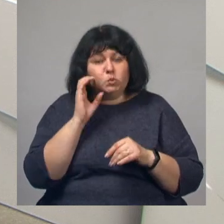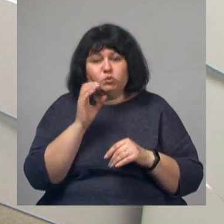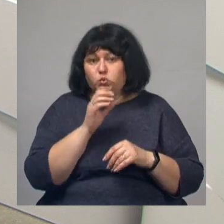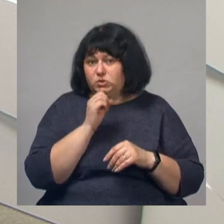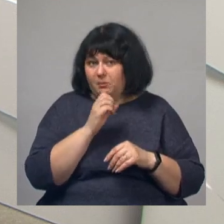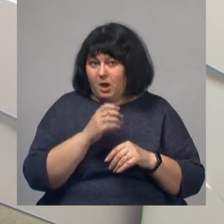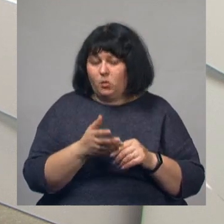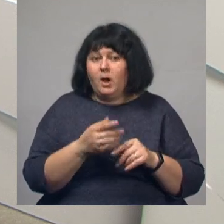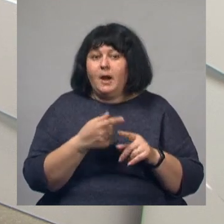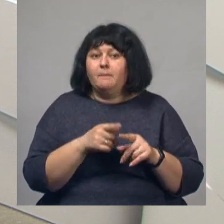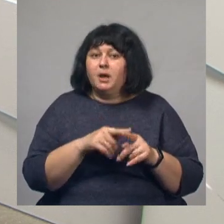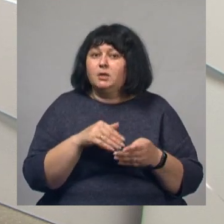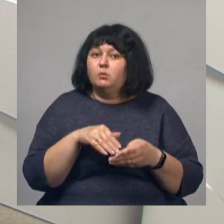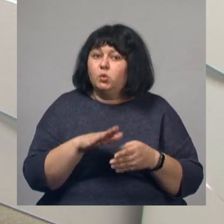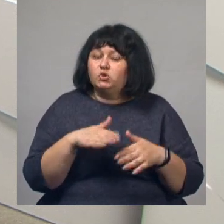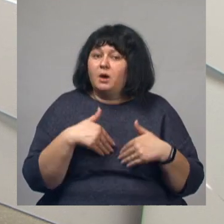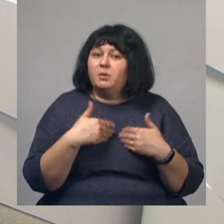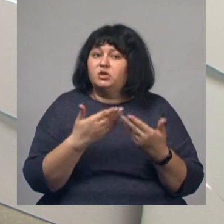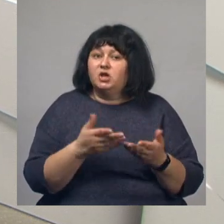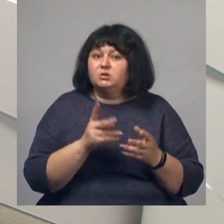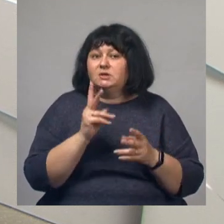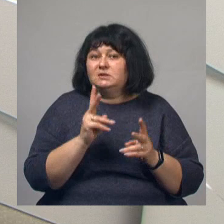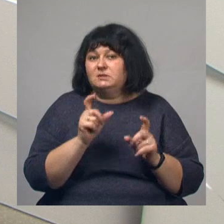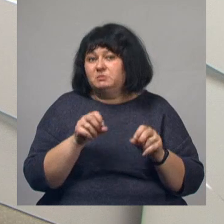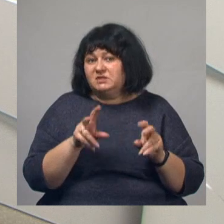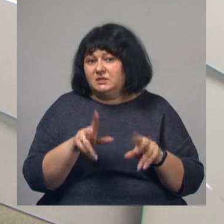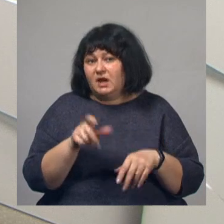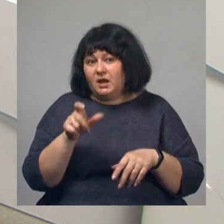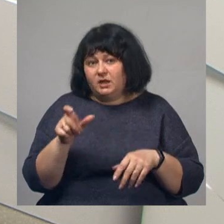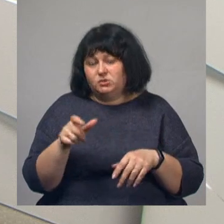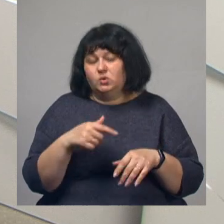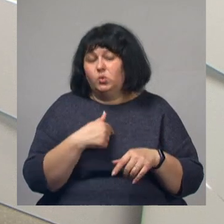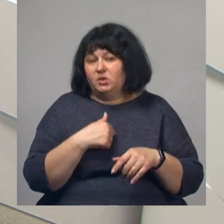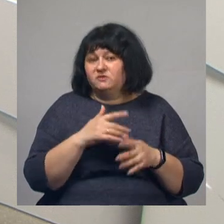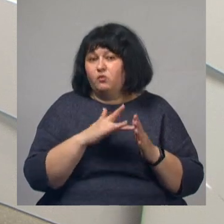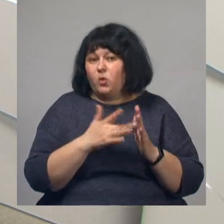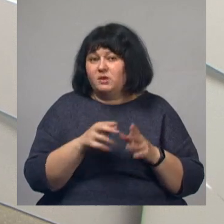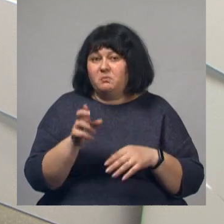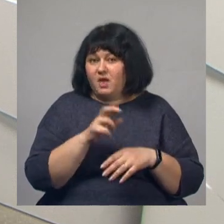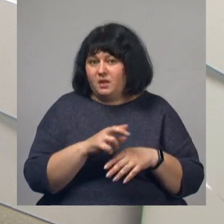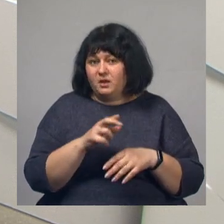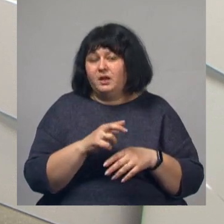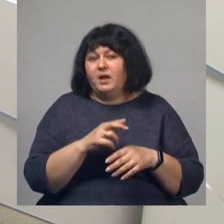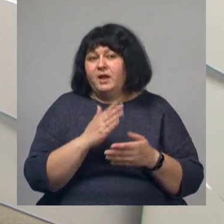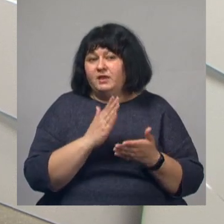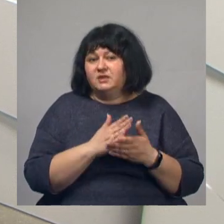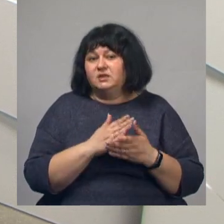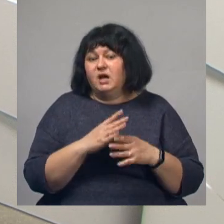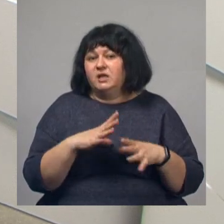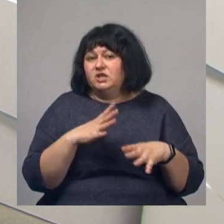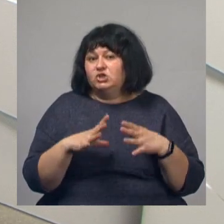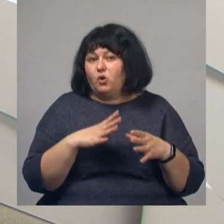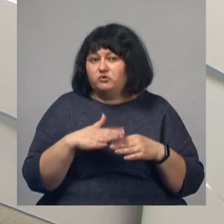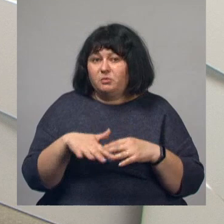собаку. Поэтому лучше всего обращаться к специалистам. Благо у нас в городе Белгороде есть дрессировочные площадки, где